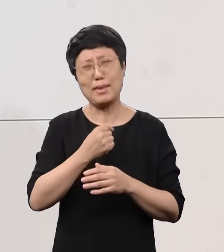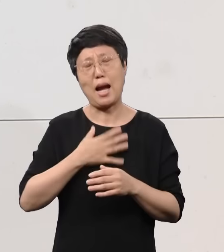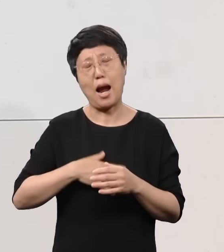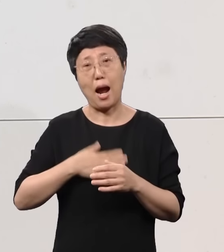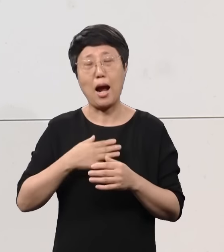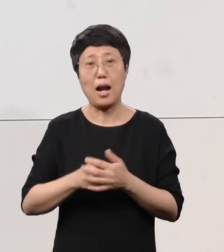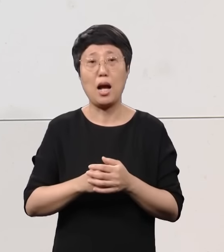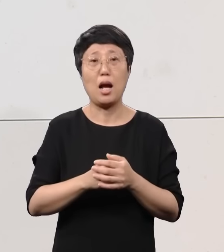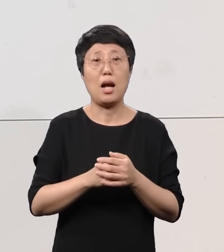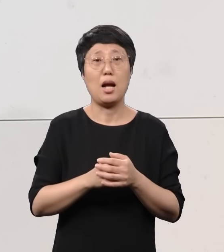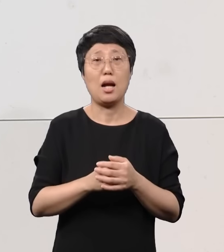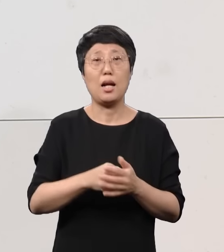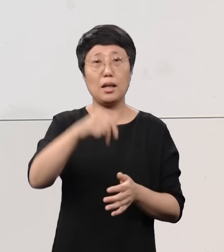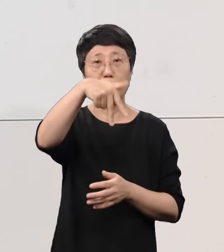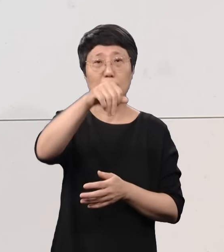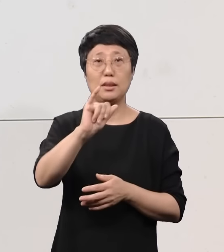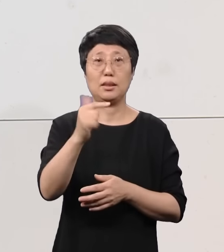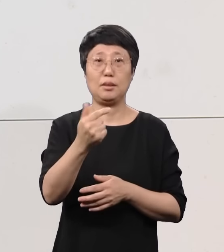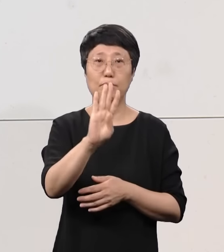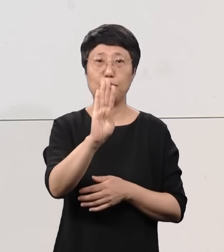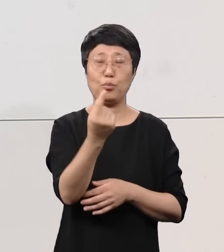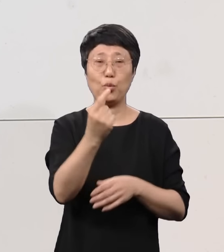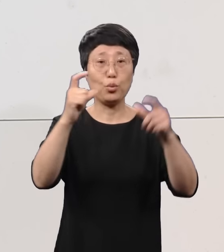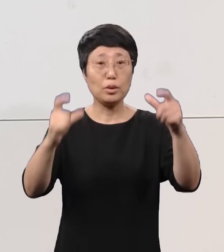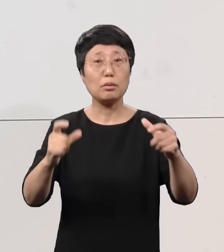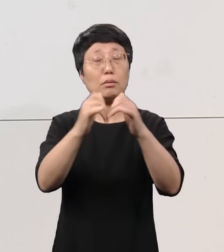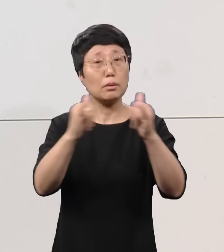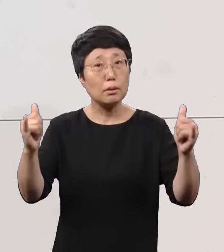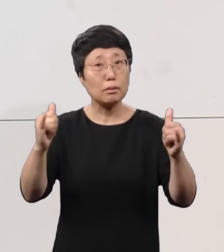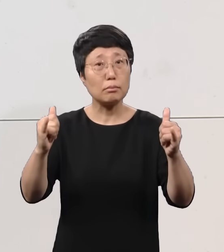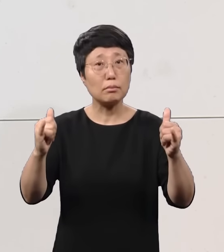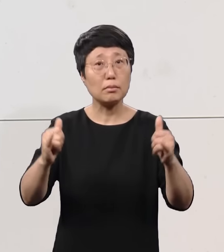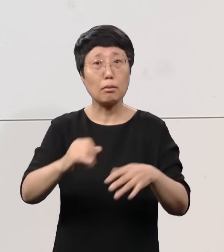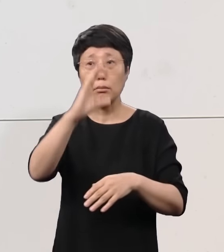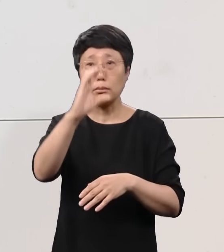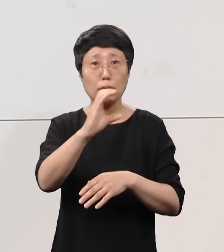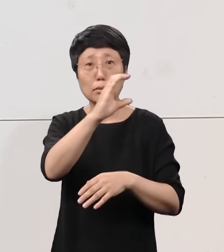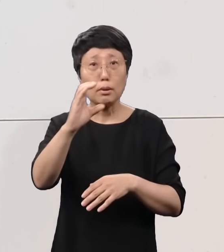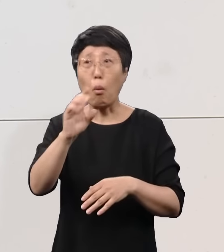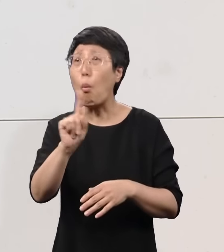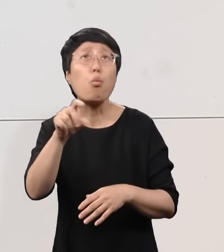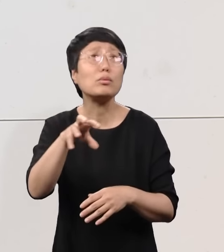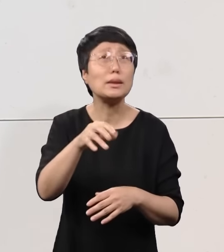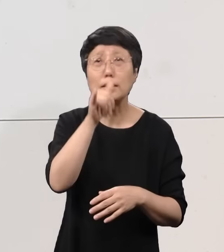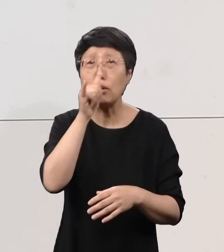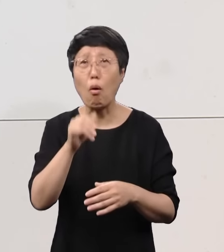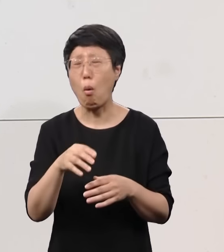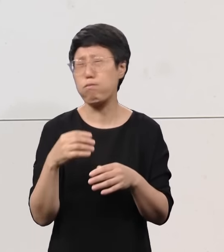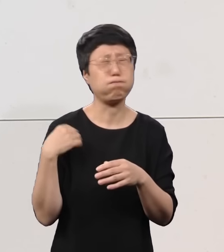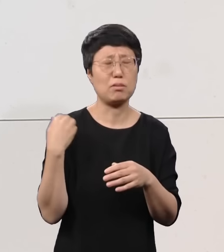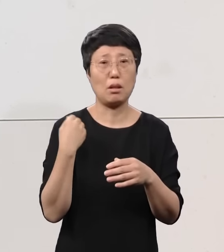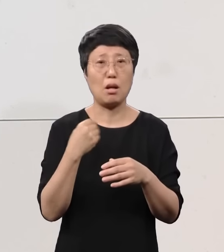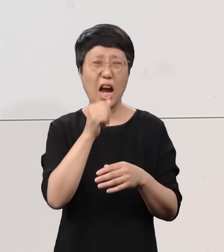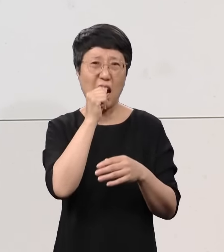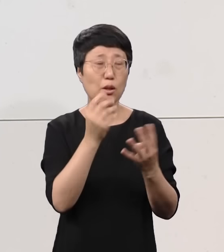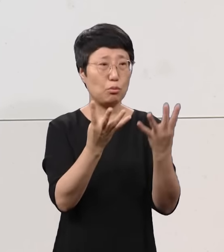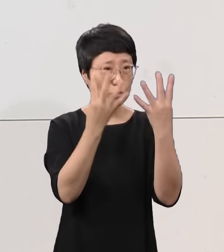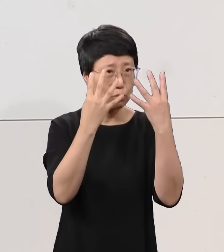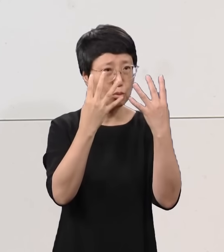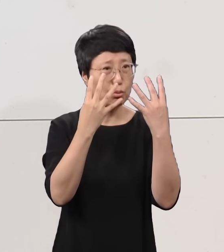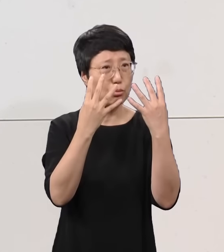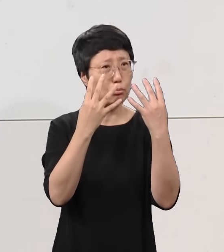사람들은이 진보 면의 사람들은 성당이 있는지도 잘 모릅니다 교도소가